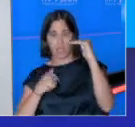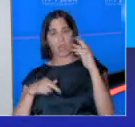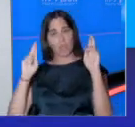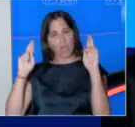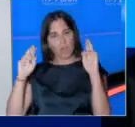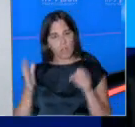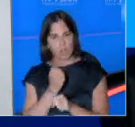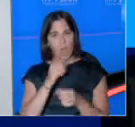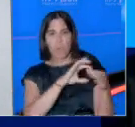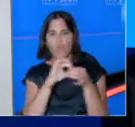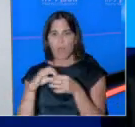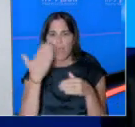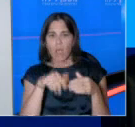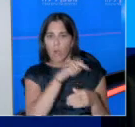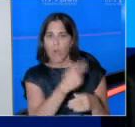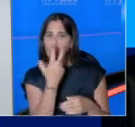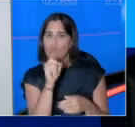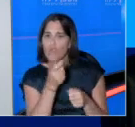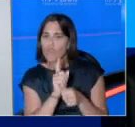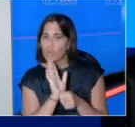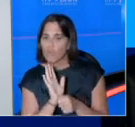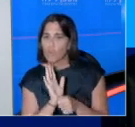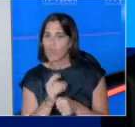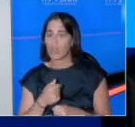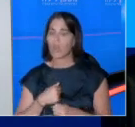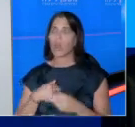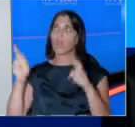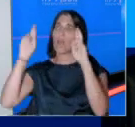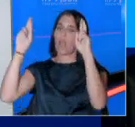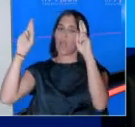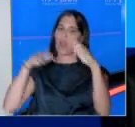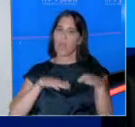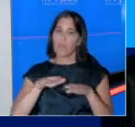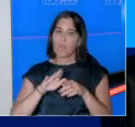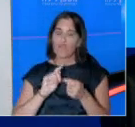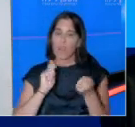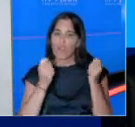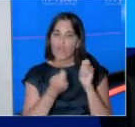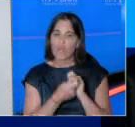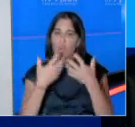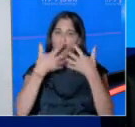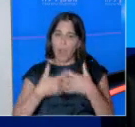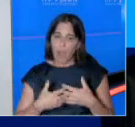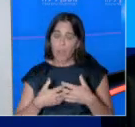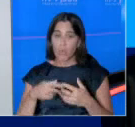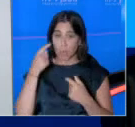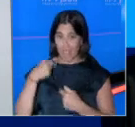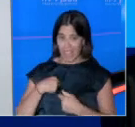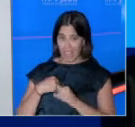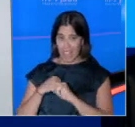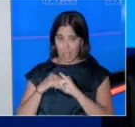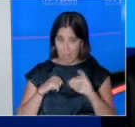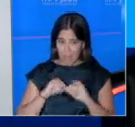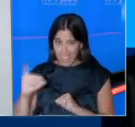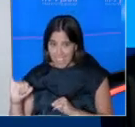שנצליח. משפט אחרון, יש לך 30 שניות. אני מייחלת לממשלת השינוי אחדות שהיא בעיניי ימנית,